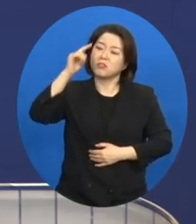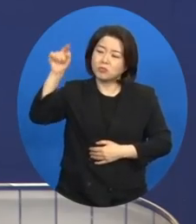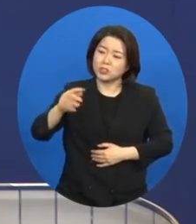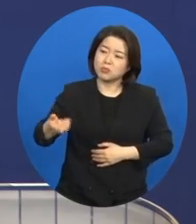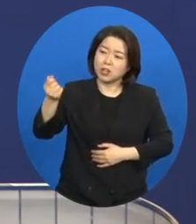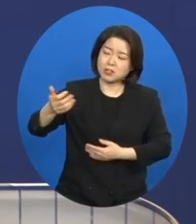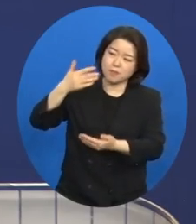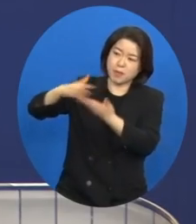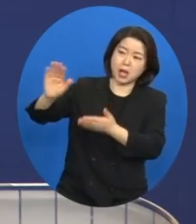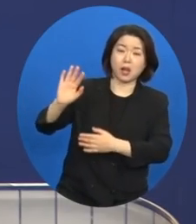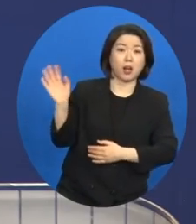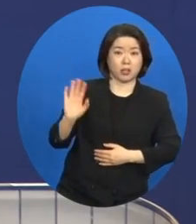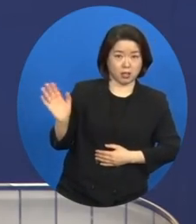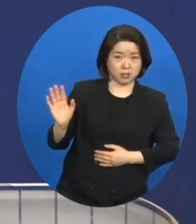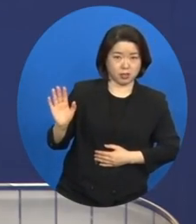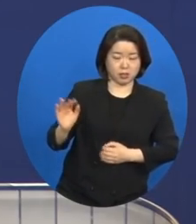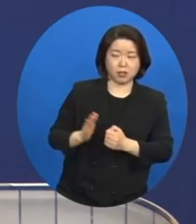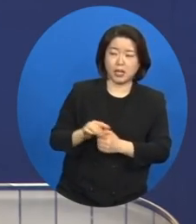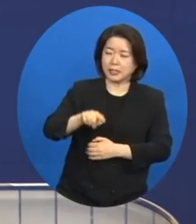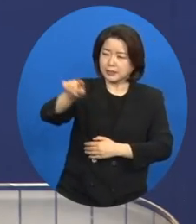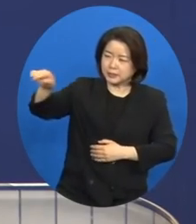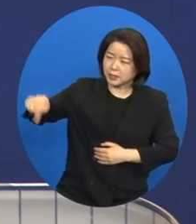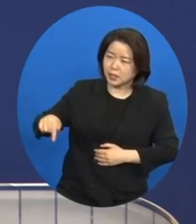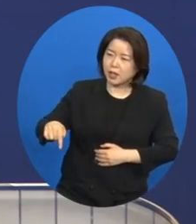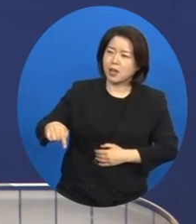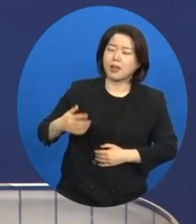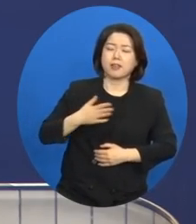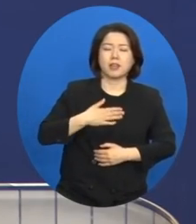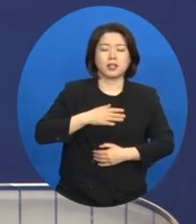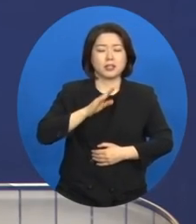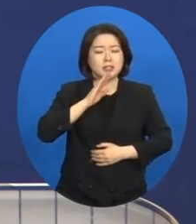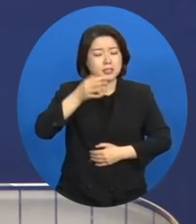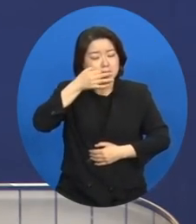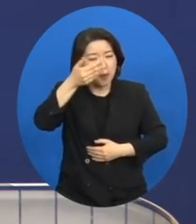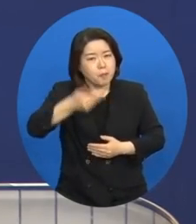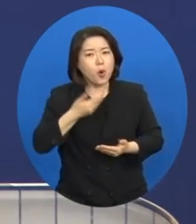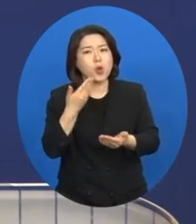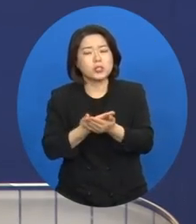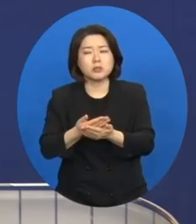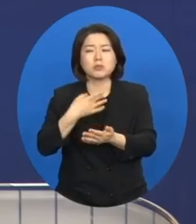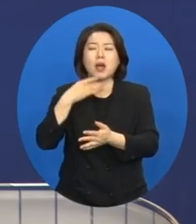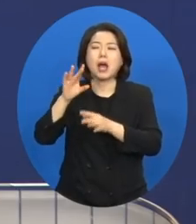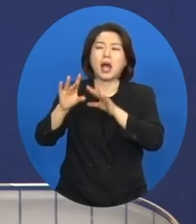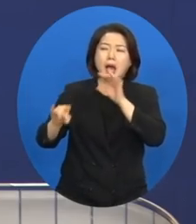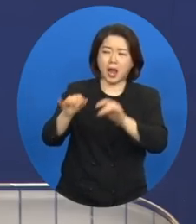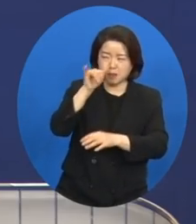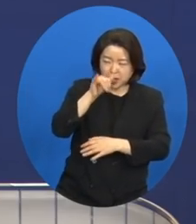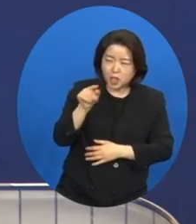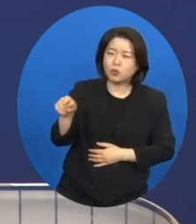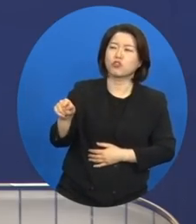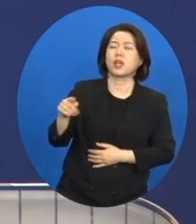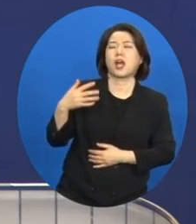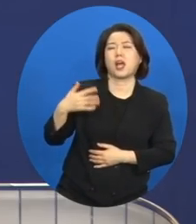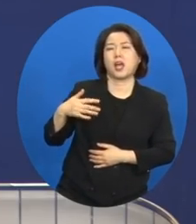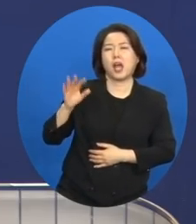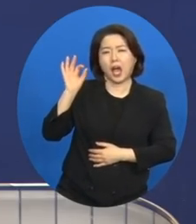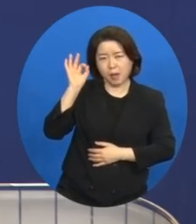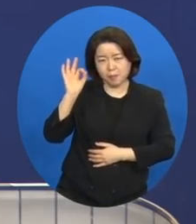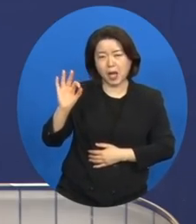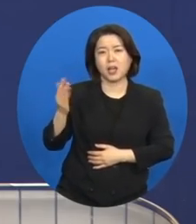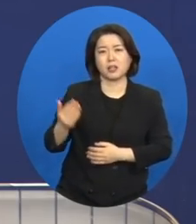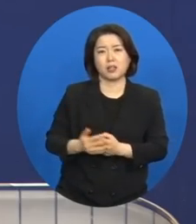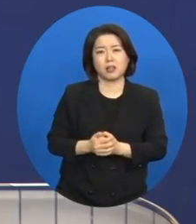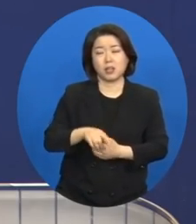그 아이들 안에 나에게 진짜를 좀 보여주십시오 라고 하는 갈망이 있음을 우리는 보고 그들을